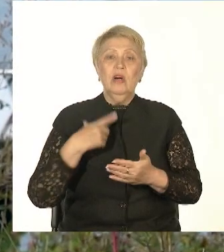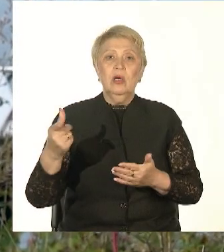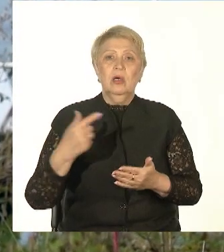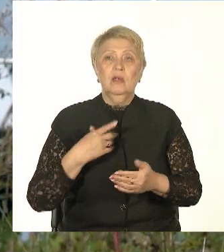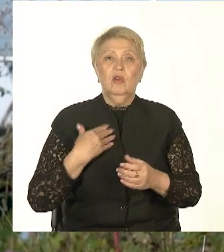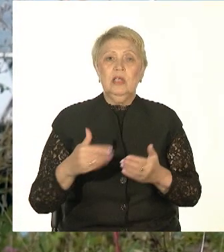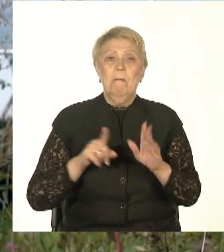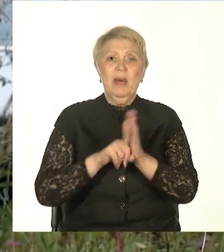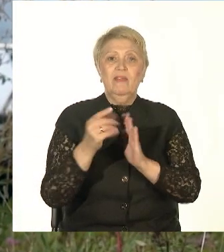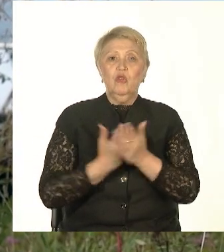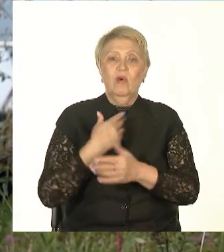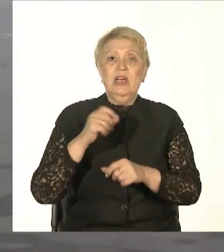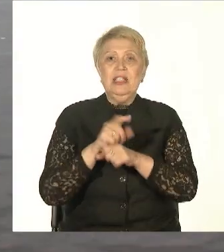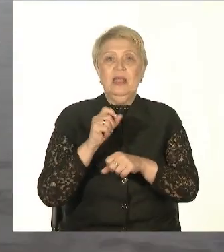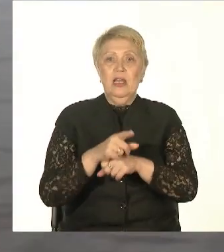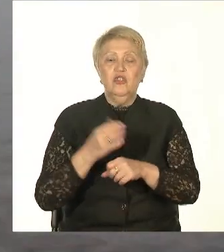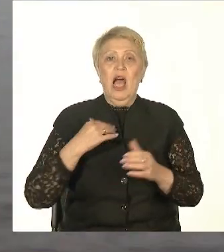Охрана национальных биоресурсов.